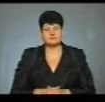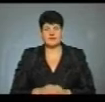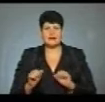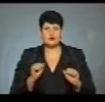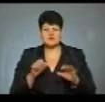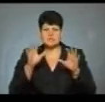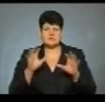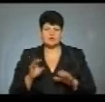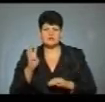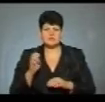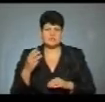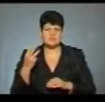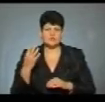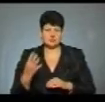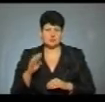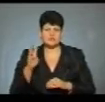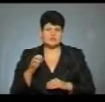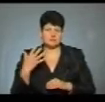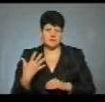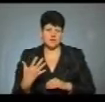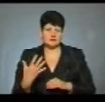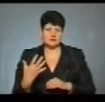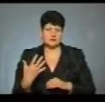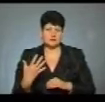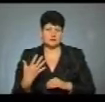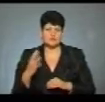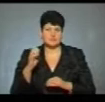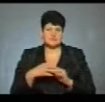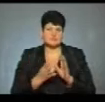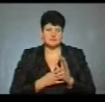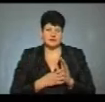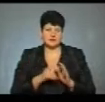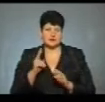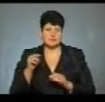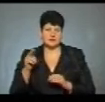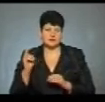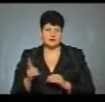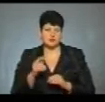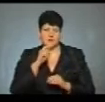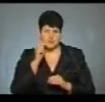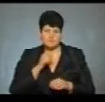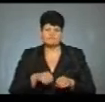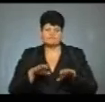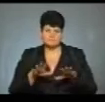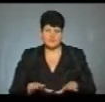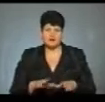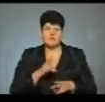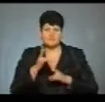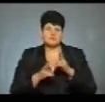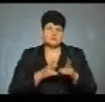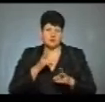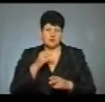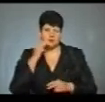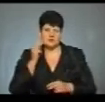Керуючись статтями 404, 405, 419 КПК України, колегія суддів ухвалила апеляційну скаргу